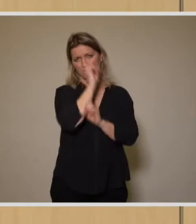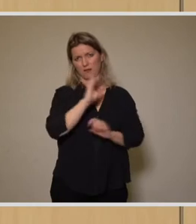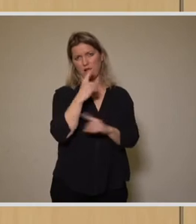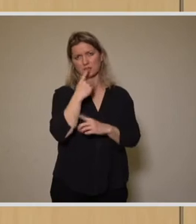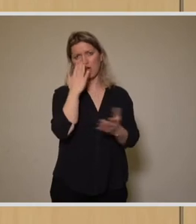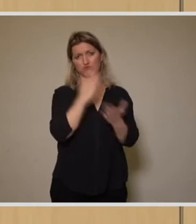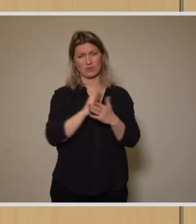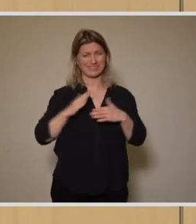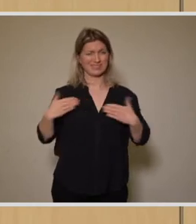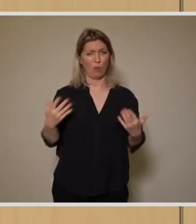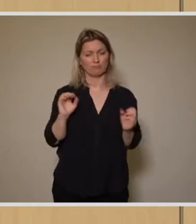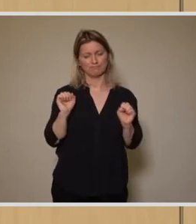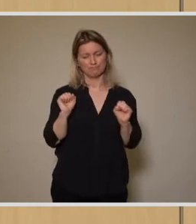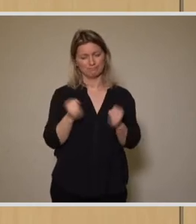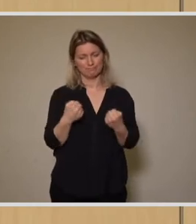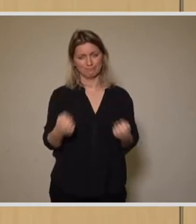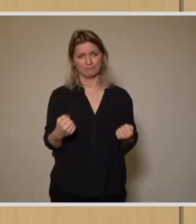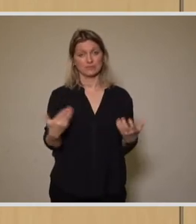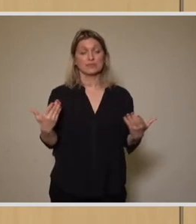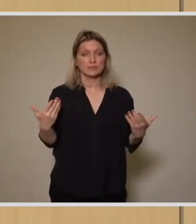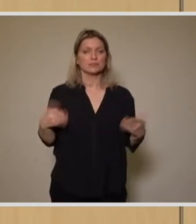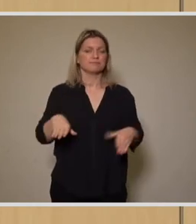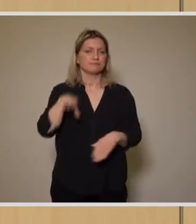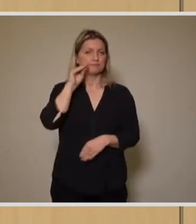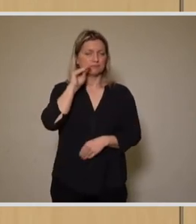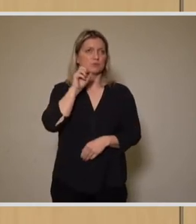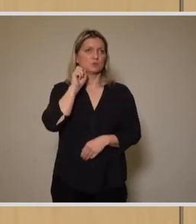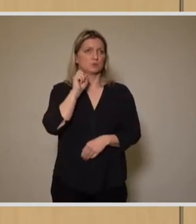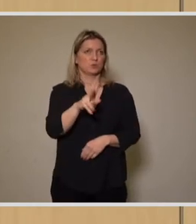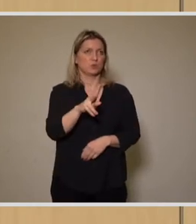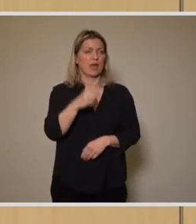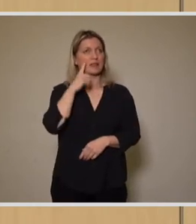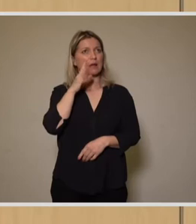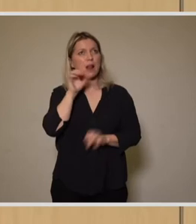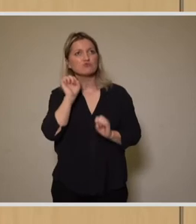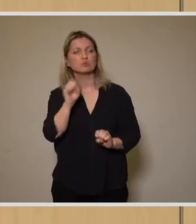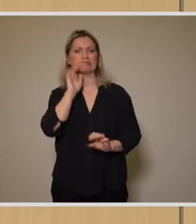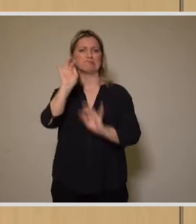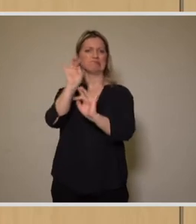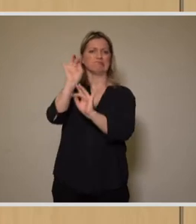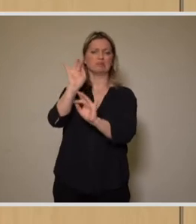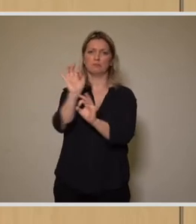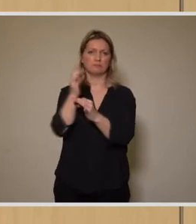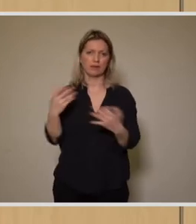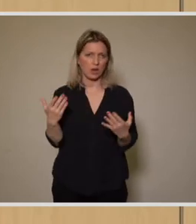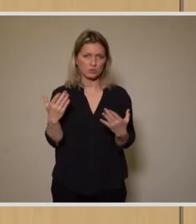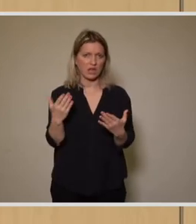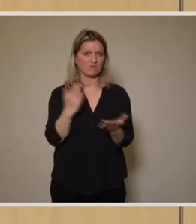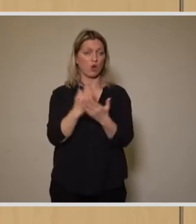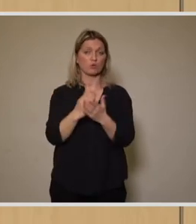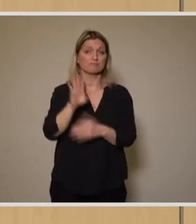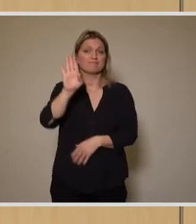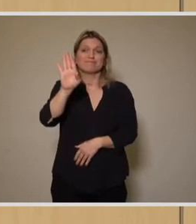das so nicht gehen wird. Das sollten wir auch zur Kenntnis nehmen und den Denkmalschutz da nicht kritisieren, denn er tut am Ende da nur das, wozu